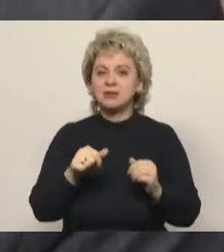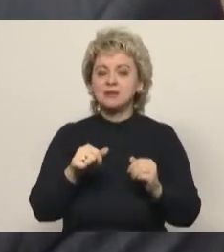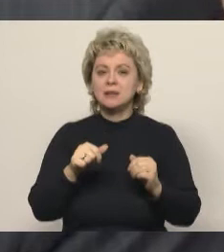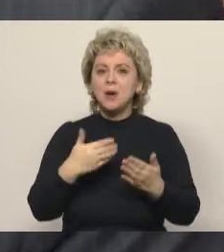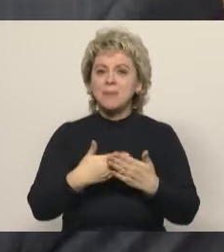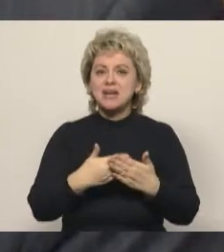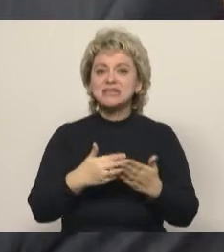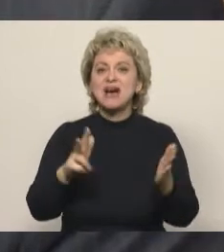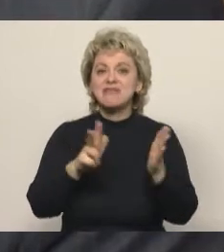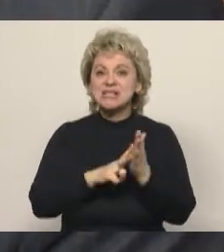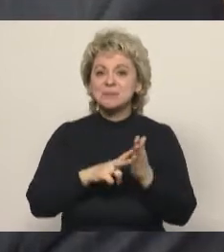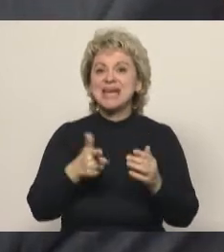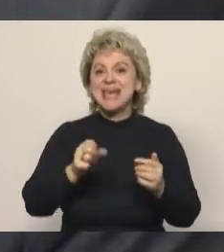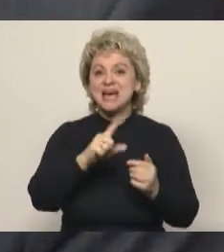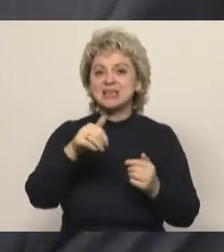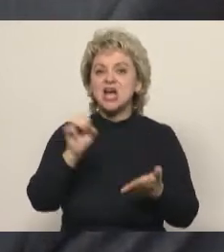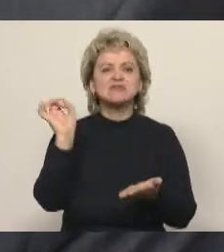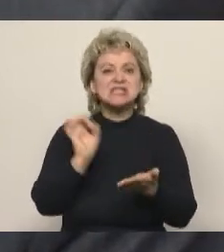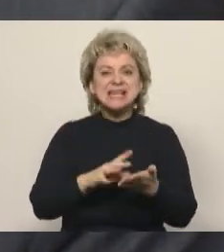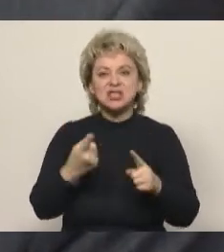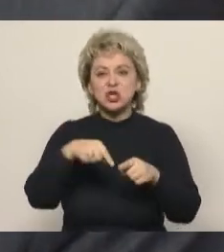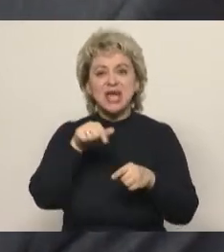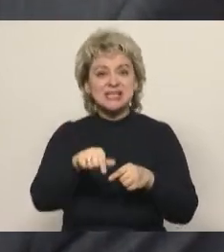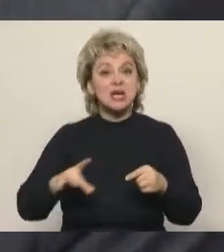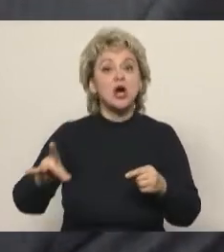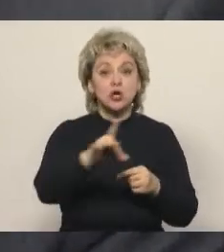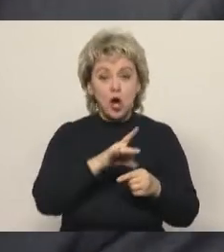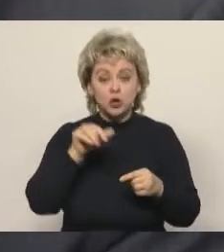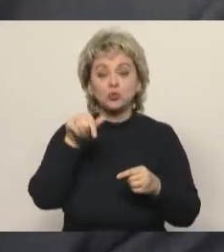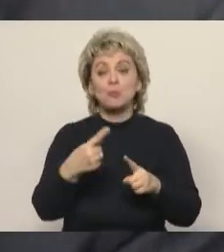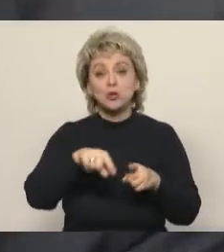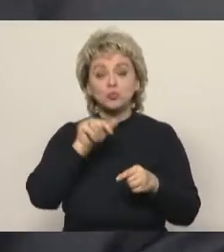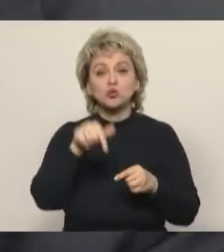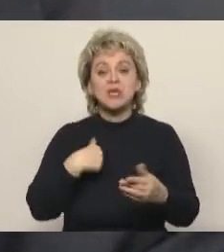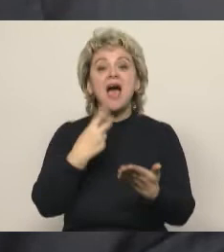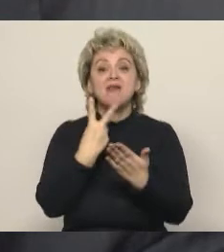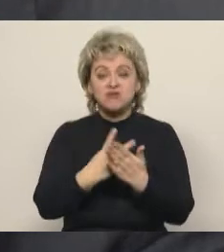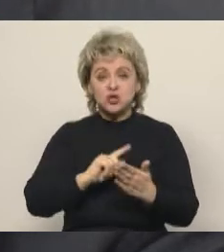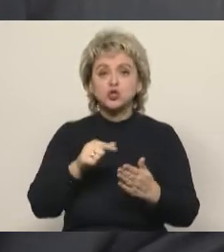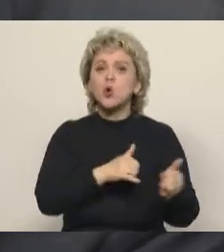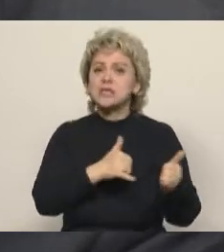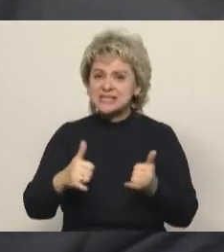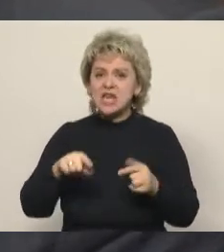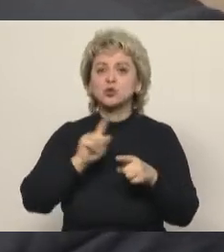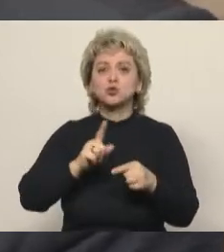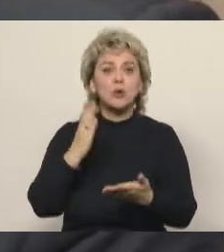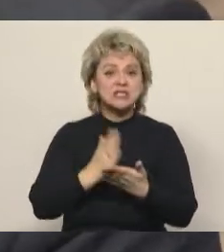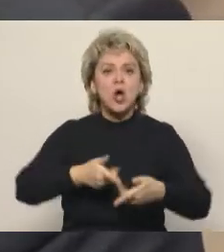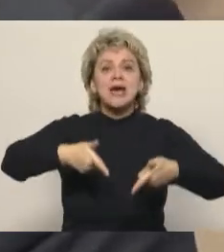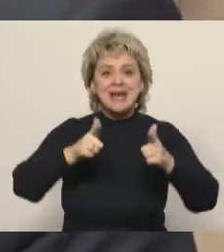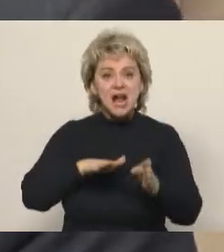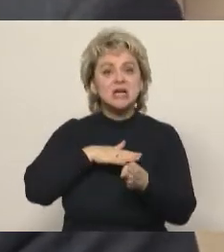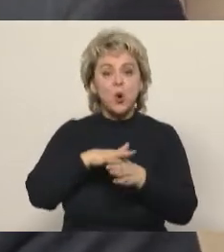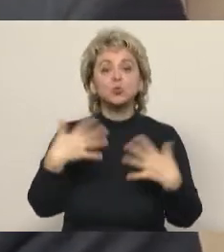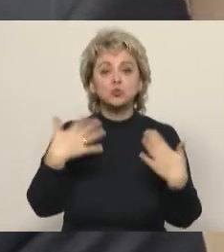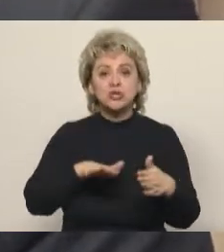8 гектаров. Порядка 8 гектаров. В центре вот этих микрорайонов, потому что здесь, ну, я видел, что и с этой стороны, и с другой стороны, у нас реально